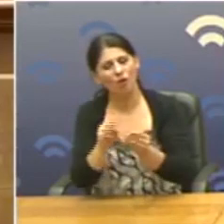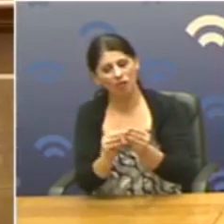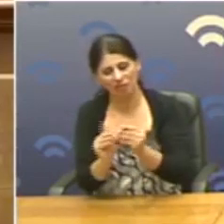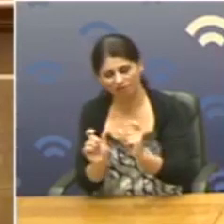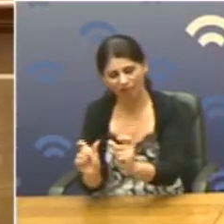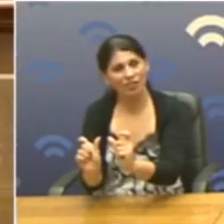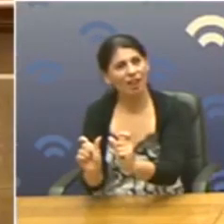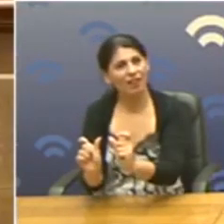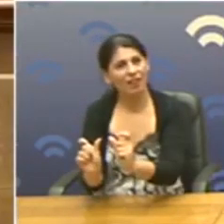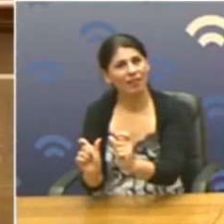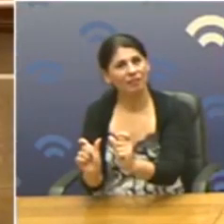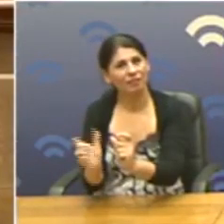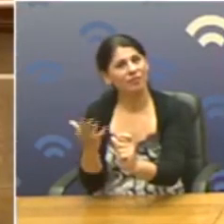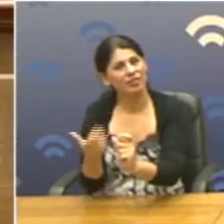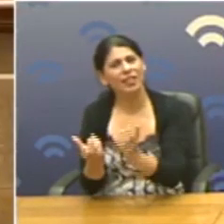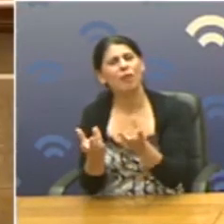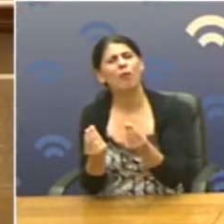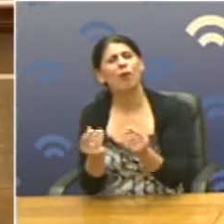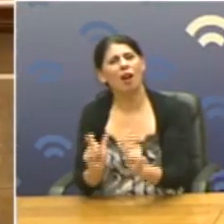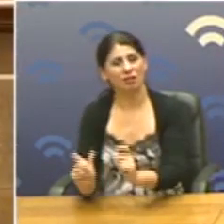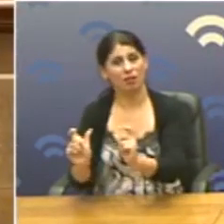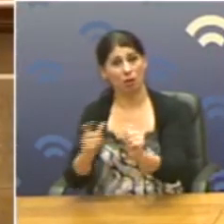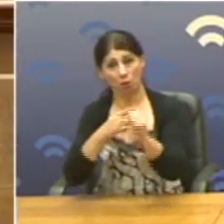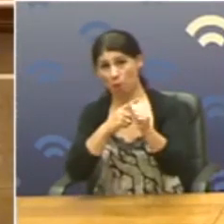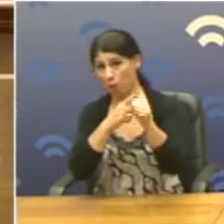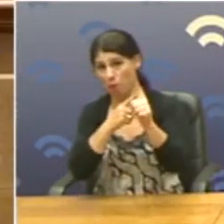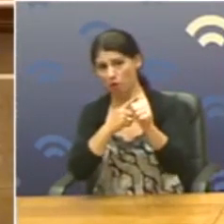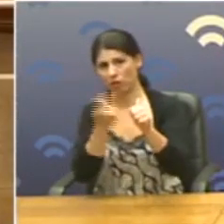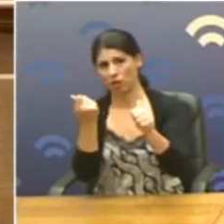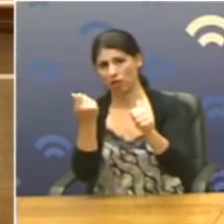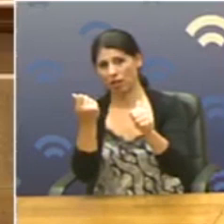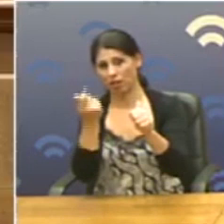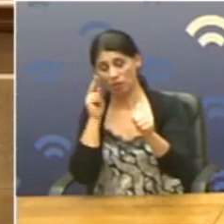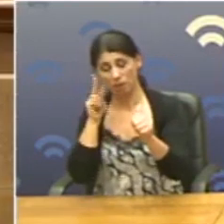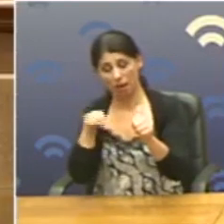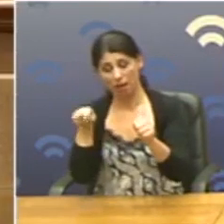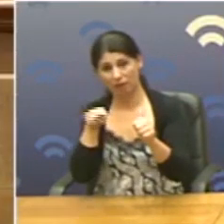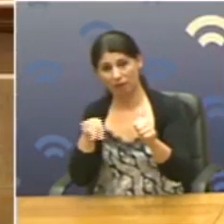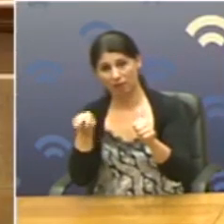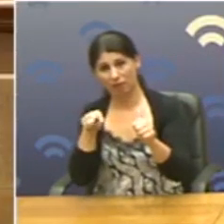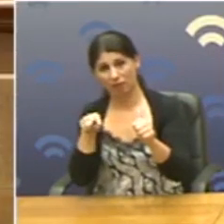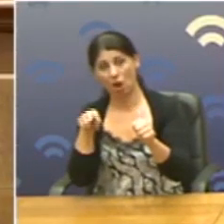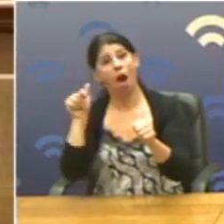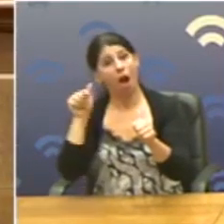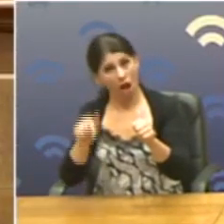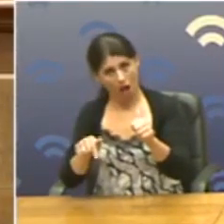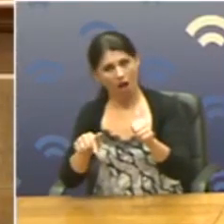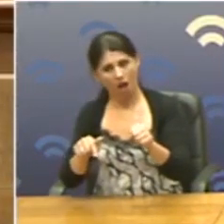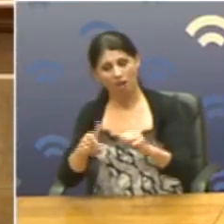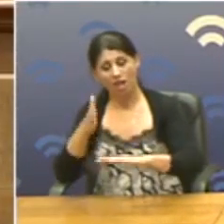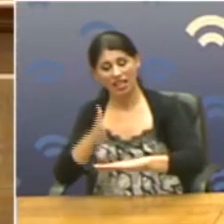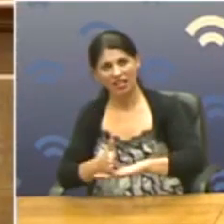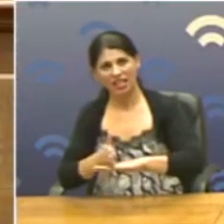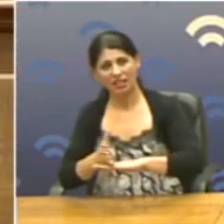δικλείδες ασφαλείας και είναι πολλές, με πρώτο και καλύτερο το οικονομικό παρατηρητήριο. Και αυτές εγγυώνται